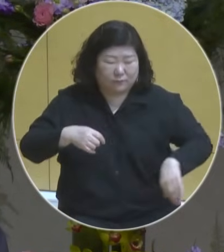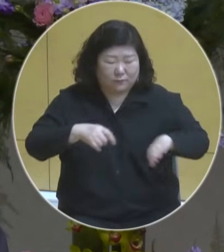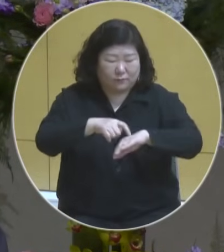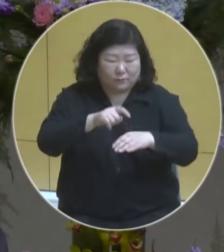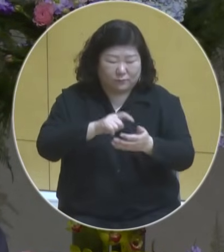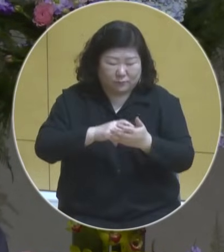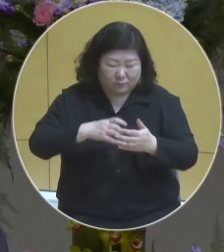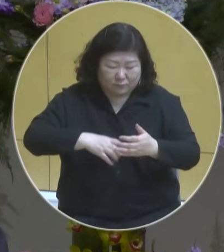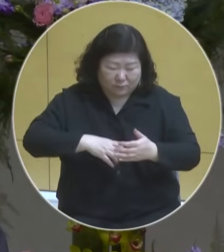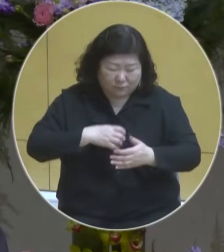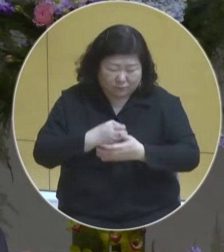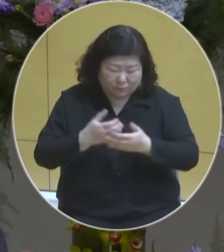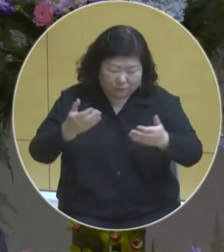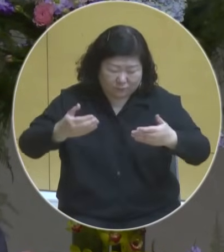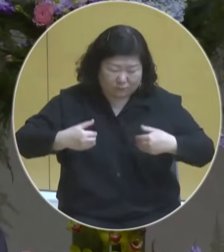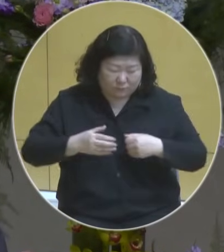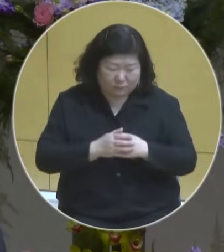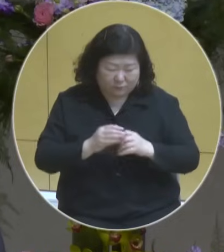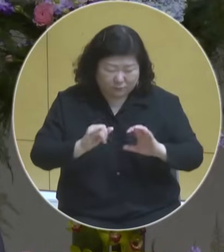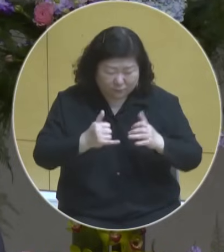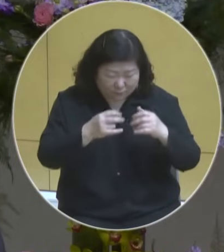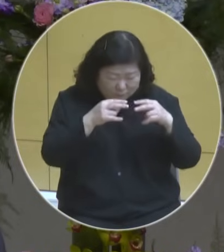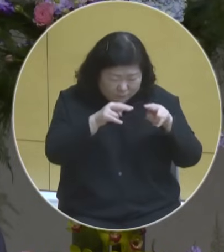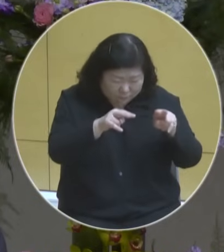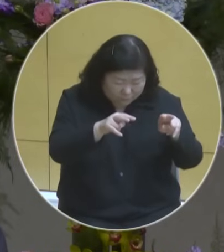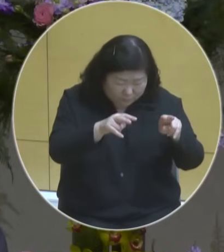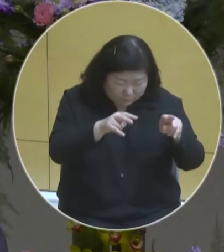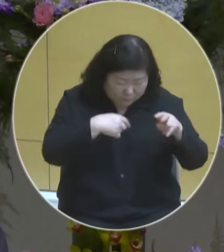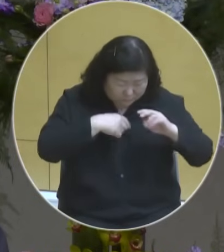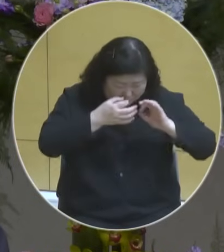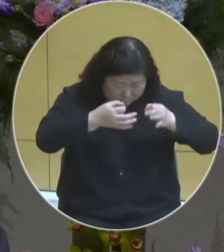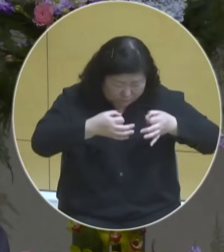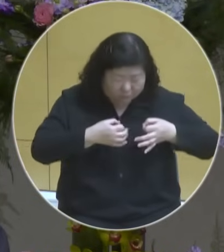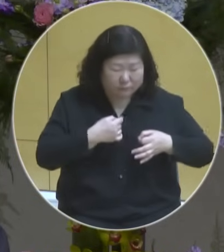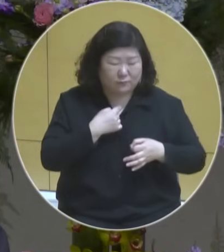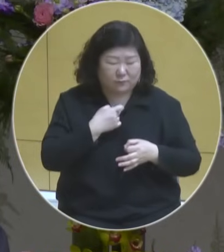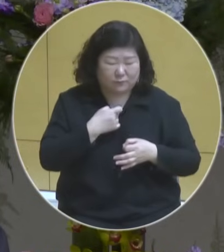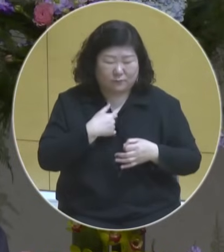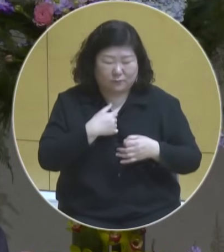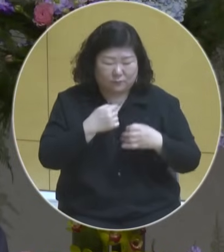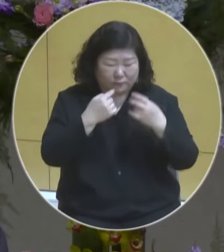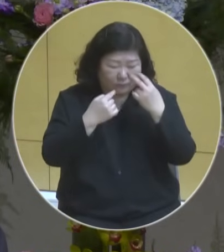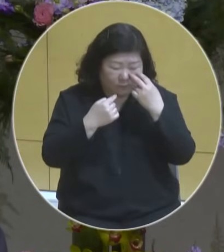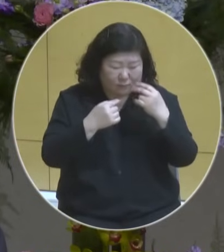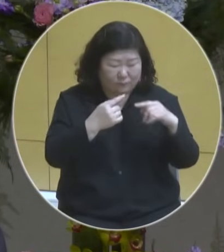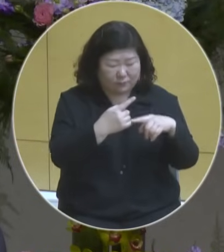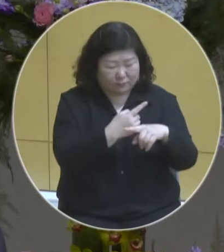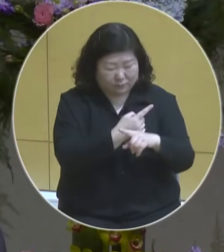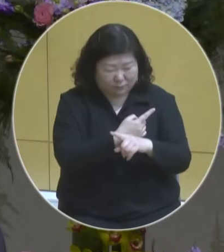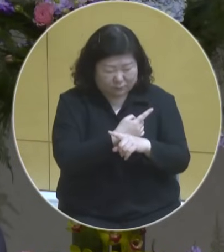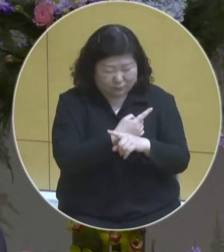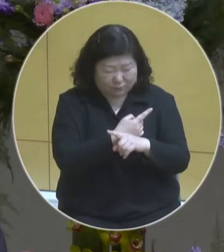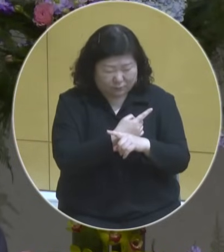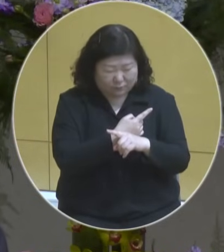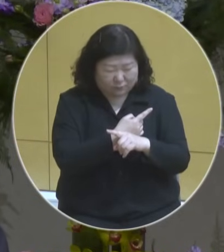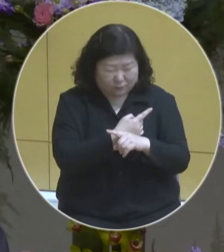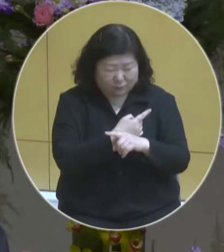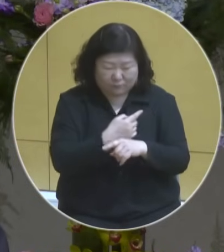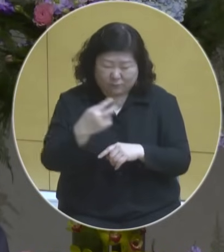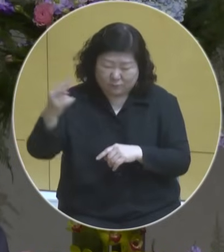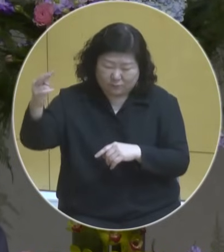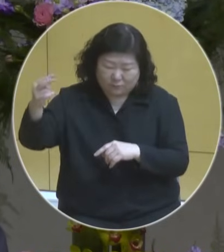주셔서 세상을 바라보고 환경을 바라보고 나를 바라보던 나의 시선이 바뀌어서 바라보시는